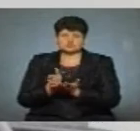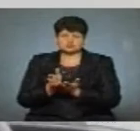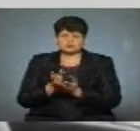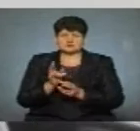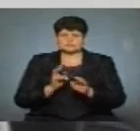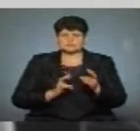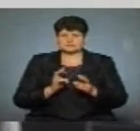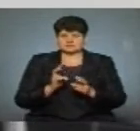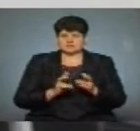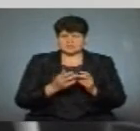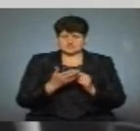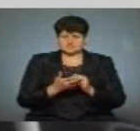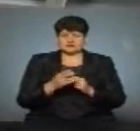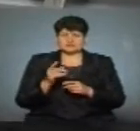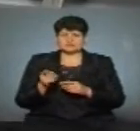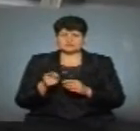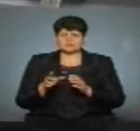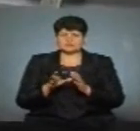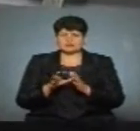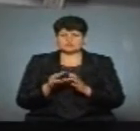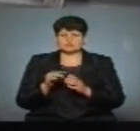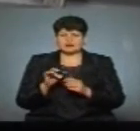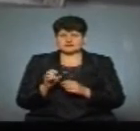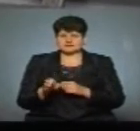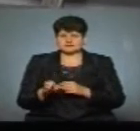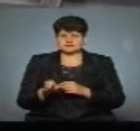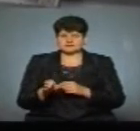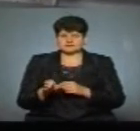підприємства «Тернопільміськавтотранс». Від